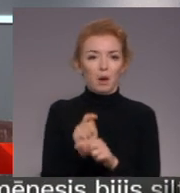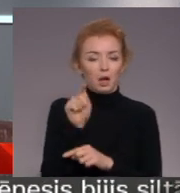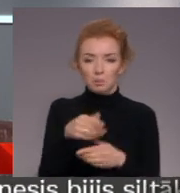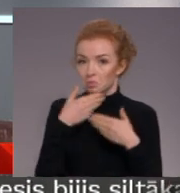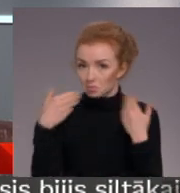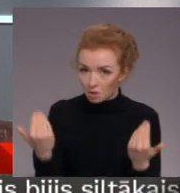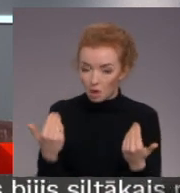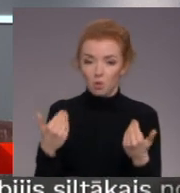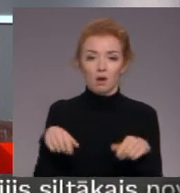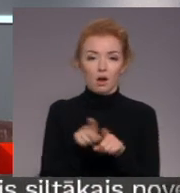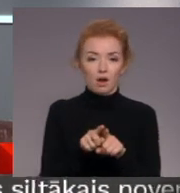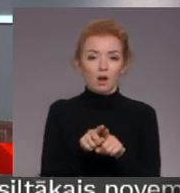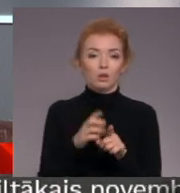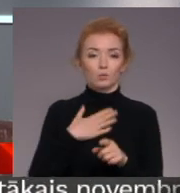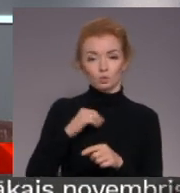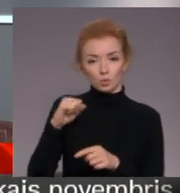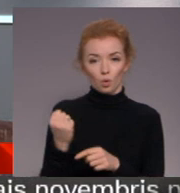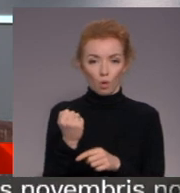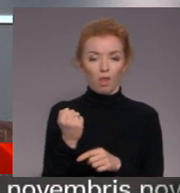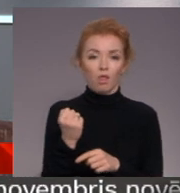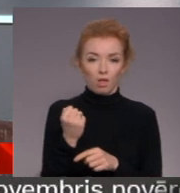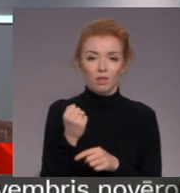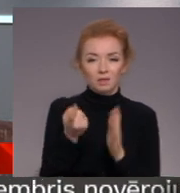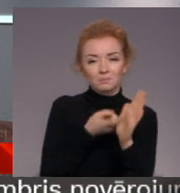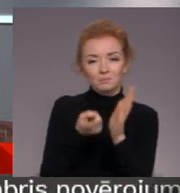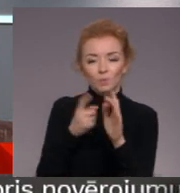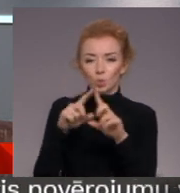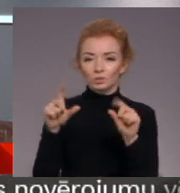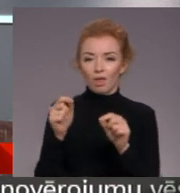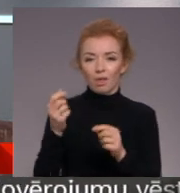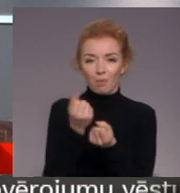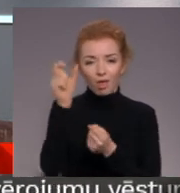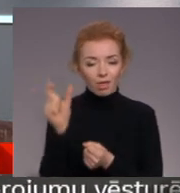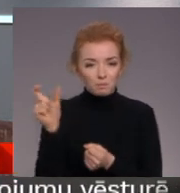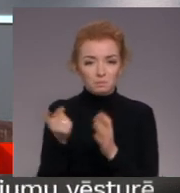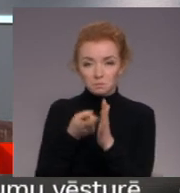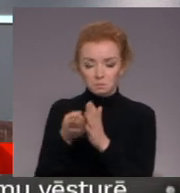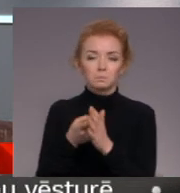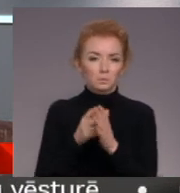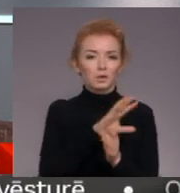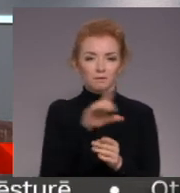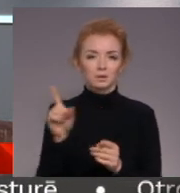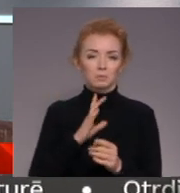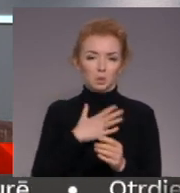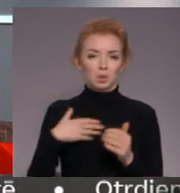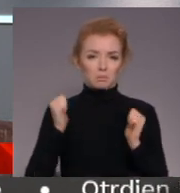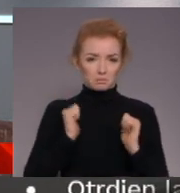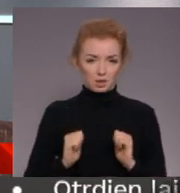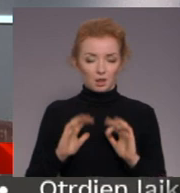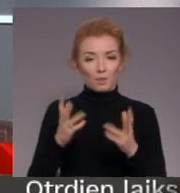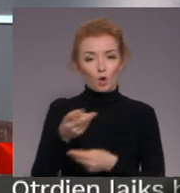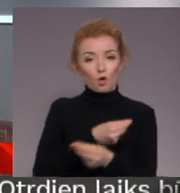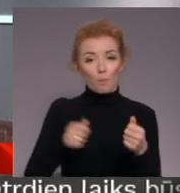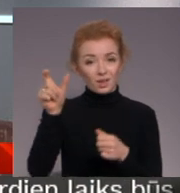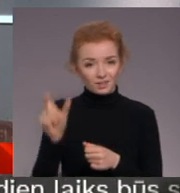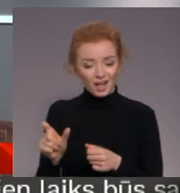netika konstatēts. Arī mūsu kolēģi TV Kurzemē aptaujātie uzņēmēji norāda, ka viss noritēja salīdzinoši mierīgi, taču